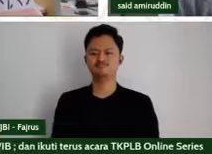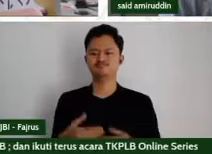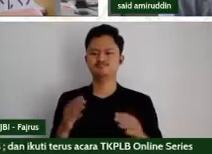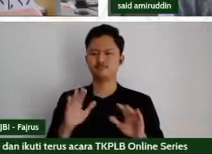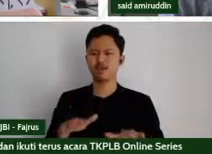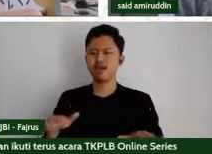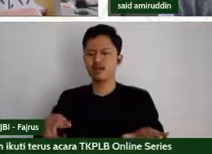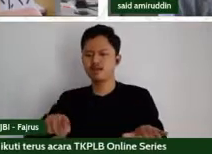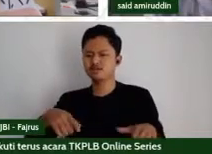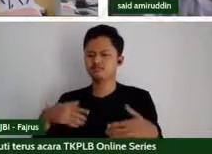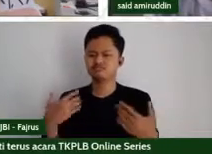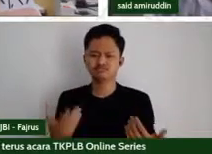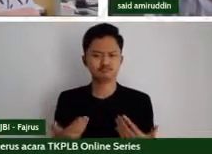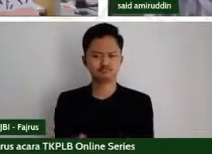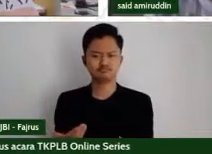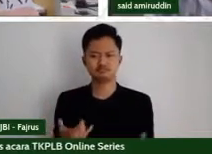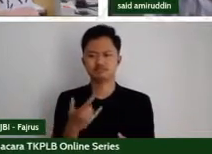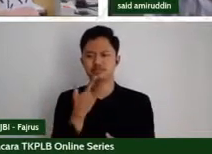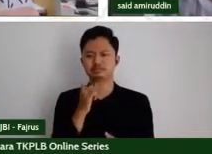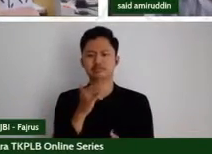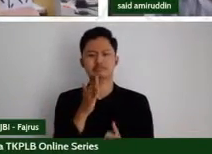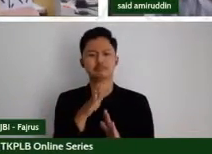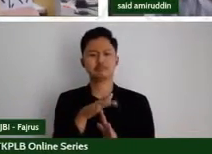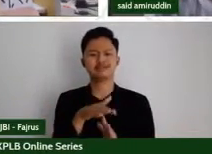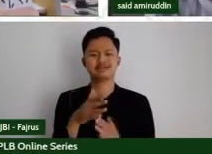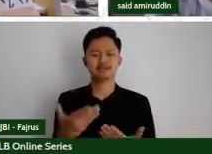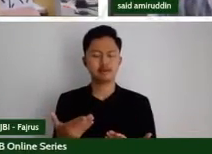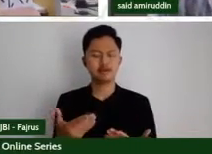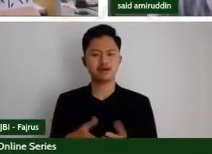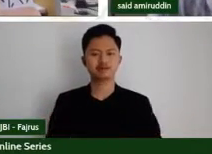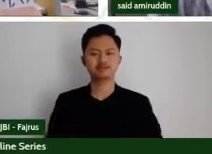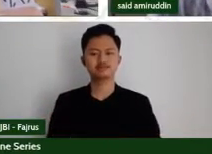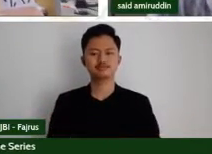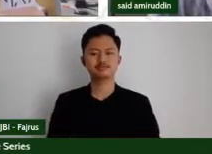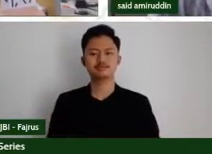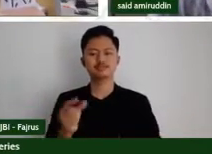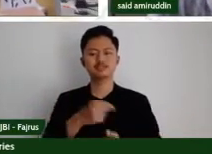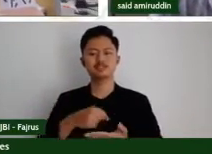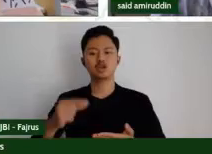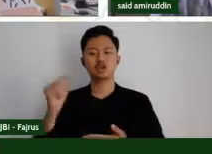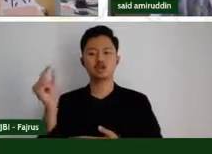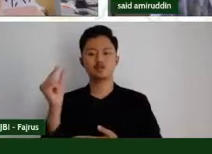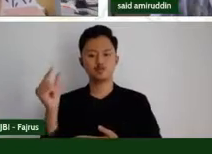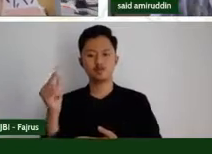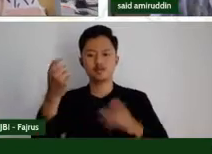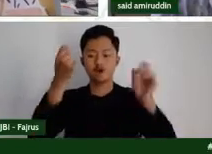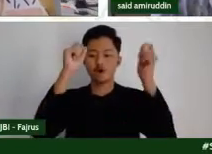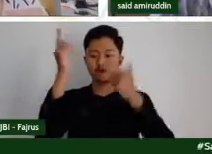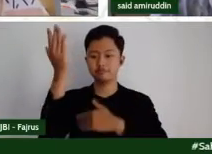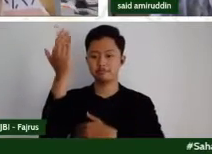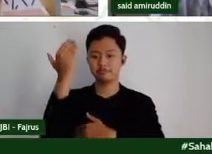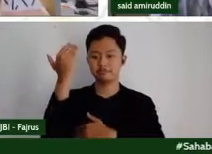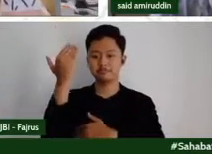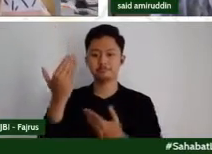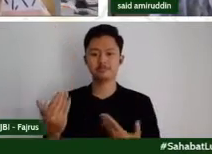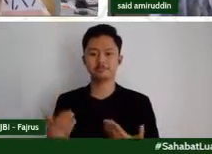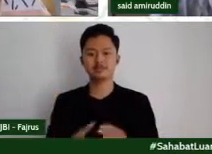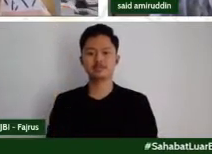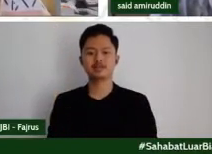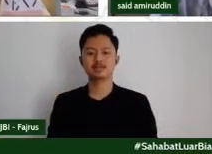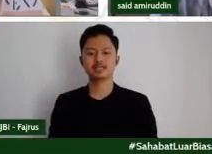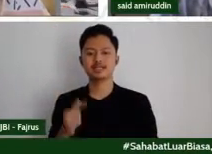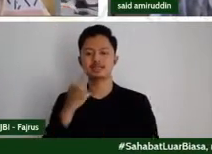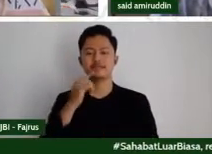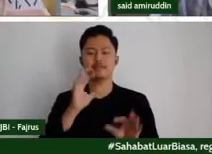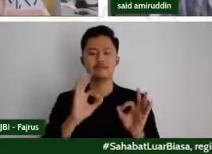memiliki keterbatasan kemudian bisa diterima di sekolah umum dengan konsep tadi pendidikan berdiferensiasi ya Pak